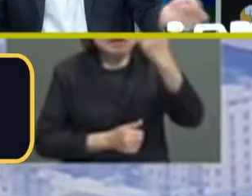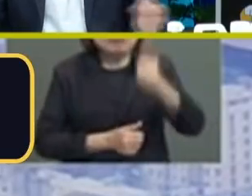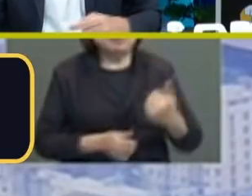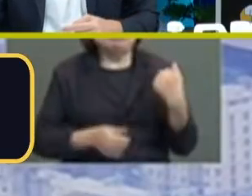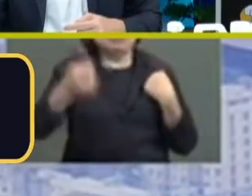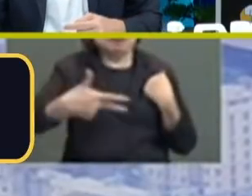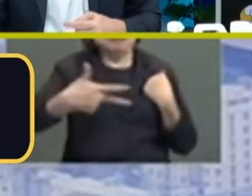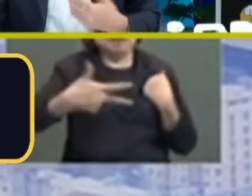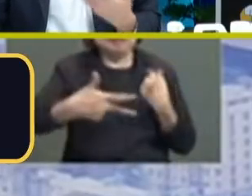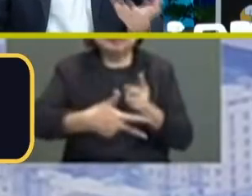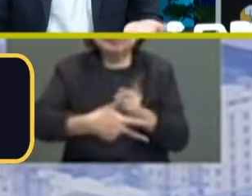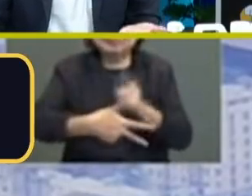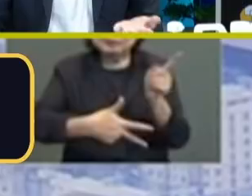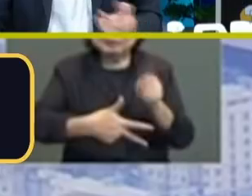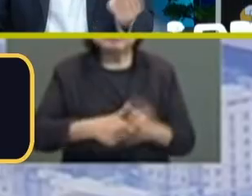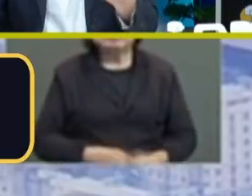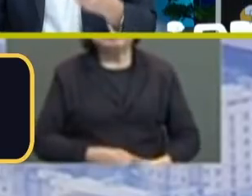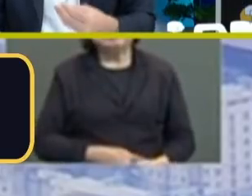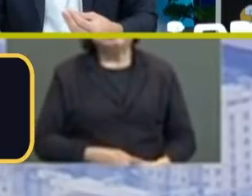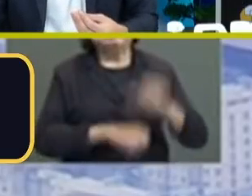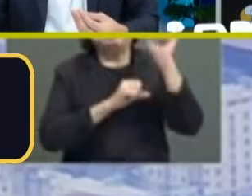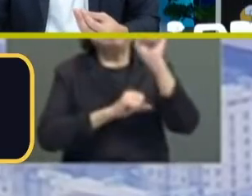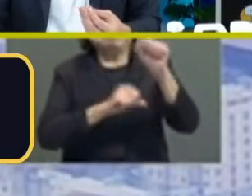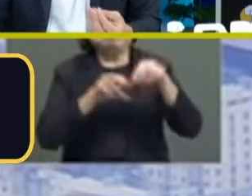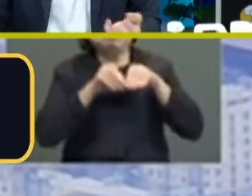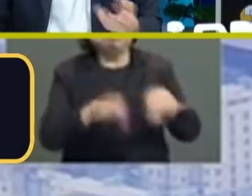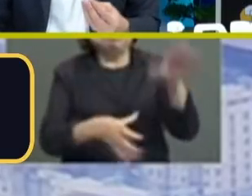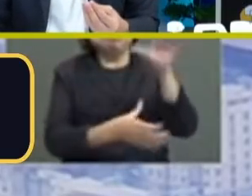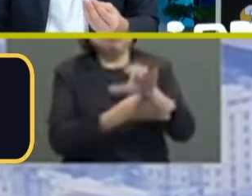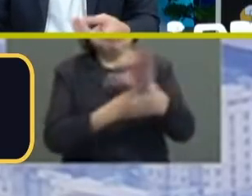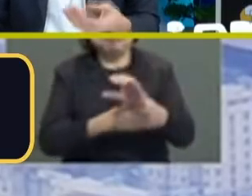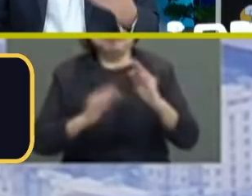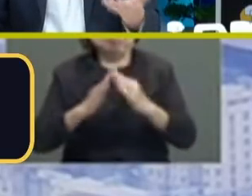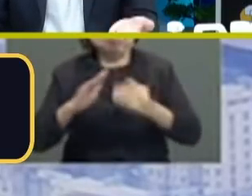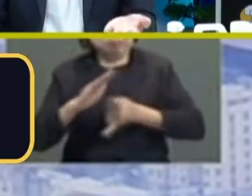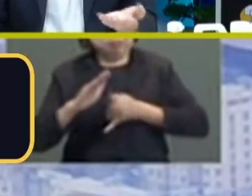บอกว่าเอ๊ะ2วันที่ผ่านมาเนี่ยมันตรวจน้อยมากเลยตรวจหลักอยู่แค่ไม่ถึงพัน